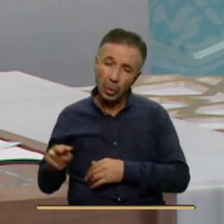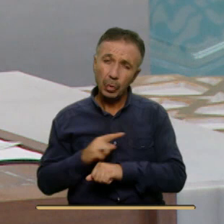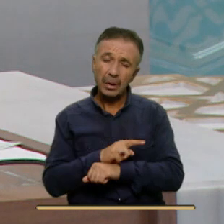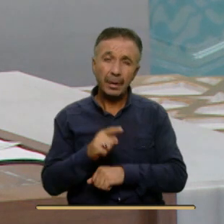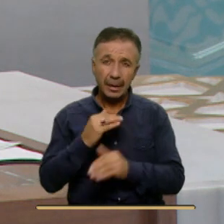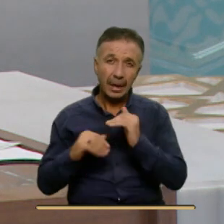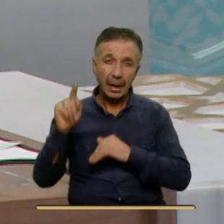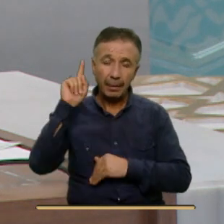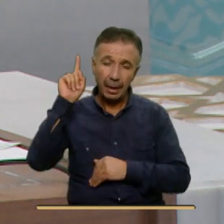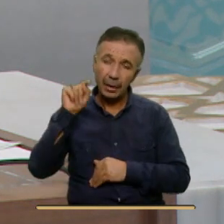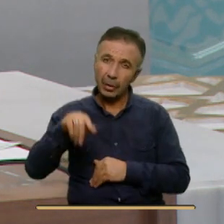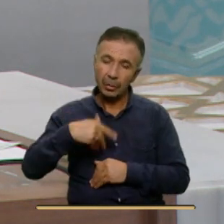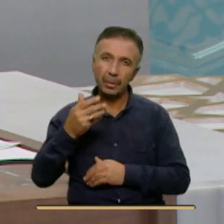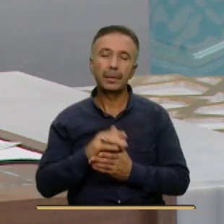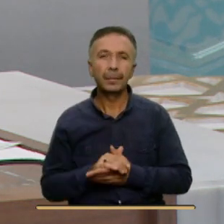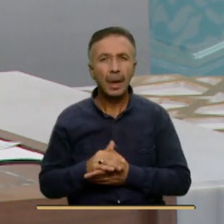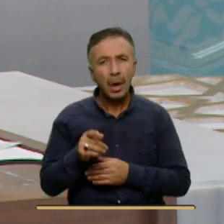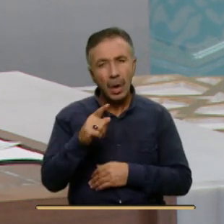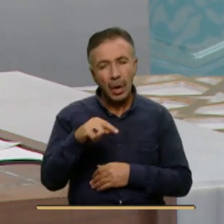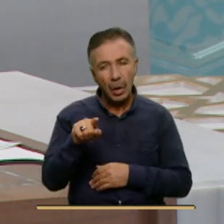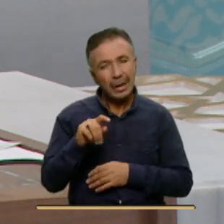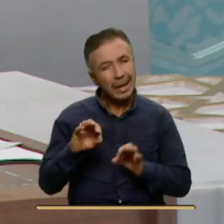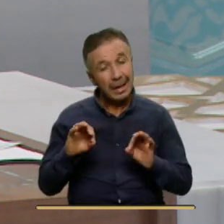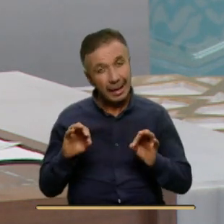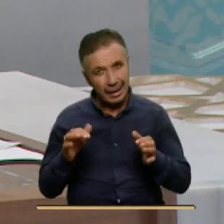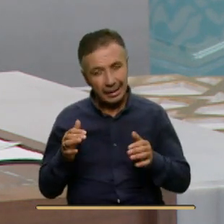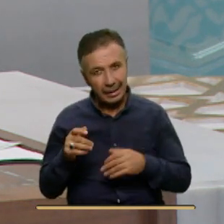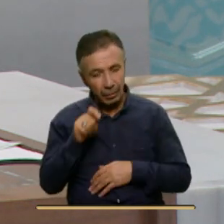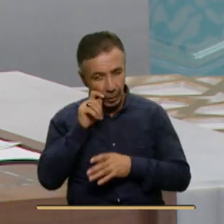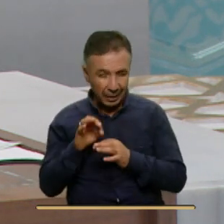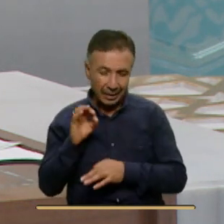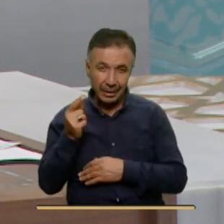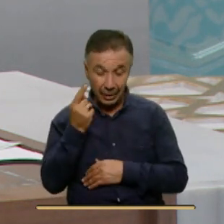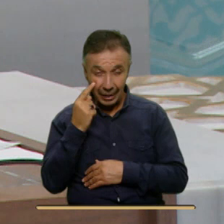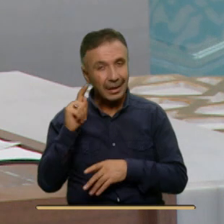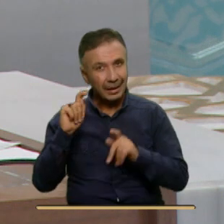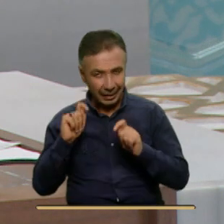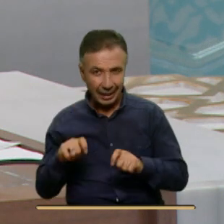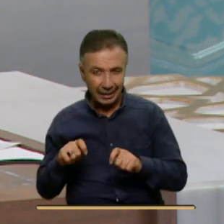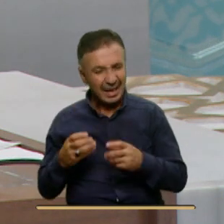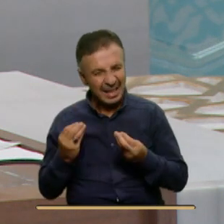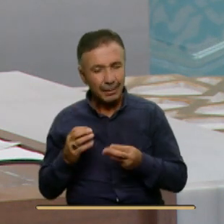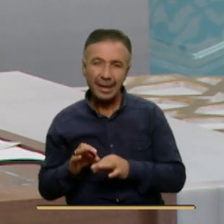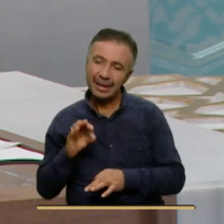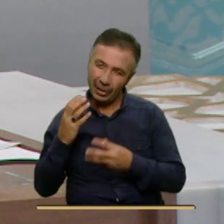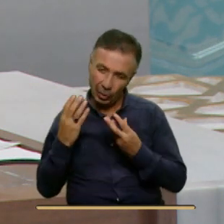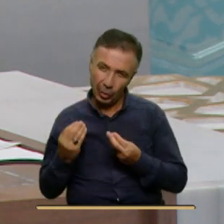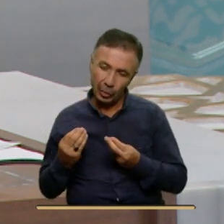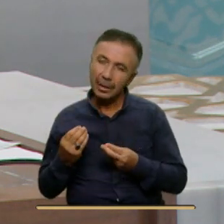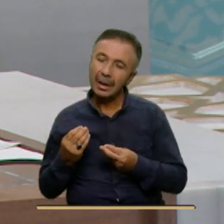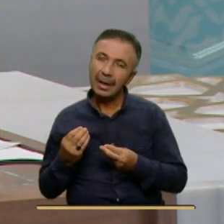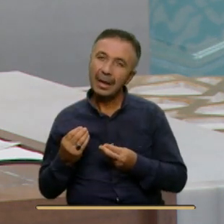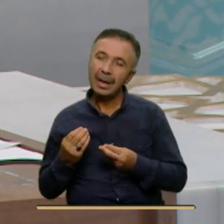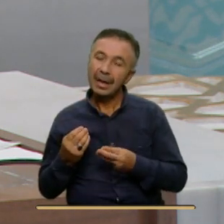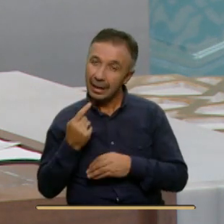buyurmuş. Onlar nasıl ki o Müslüman için şahitlik ettilerse, iyi bir insan olduğuna